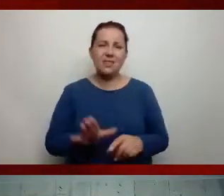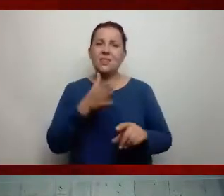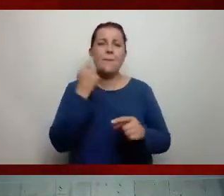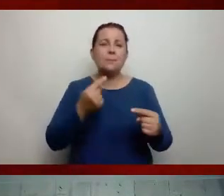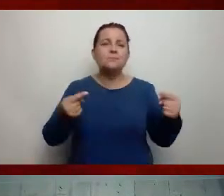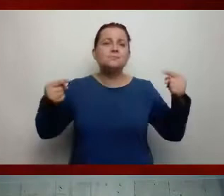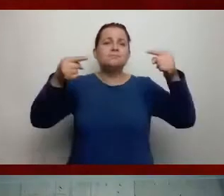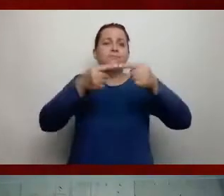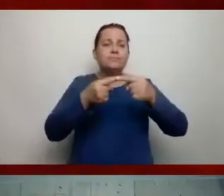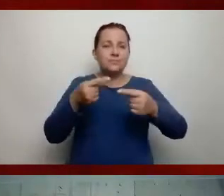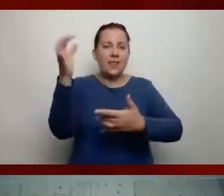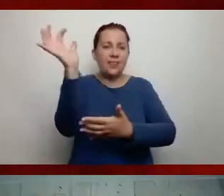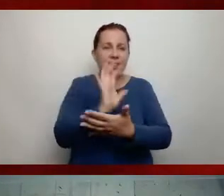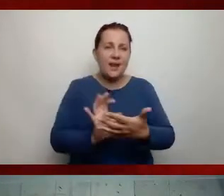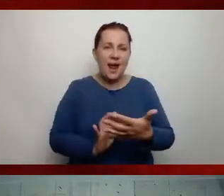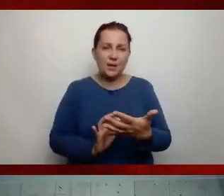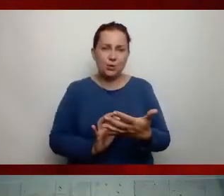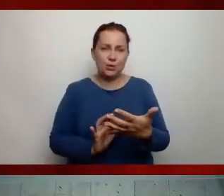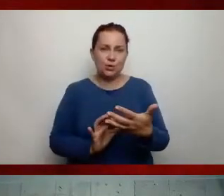tej treści